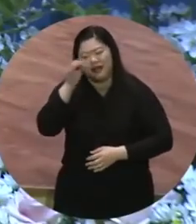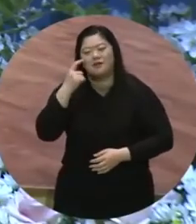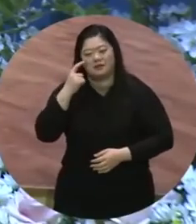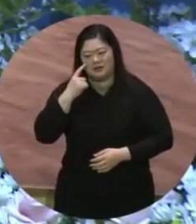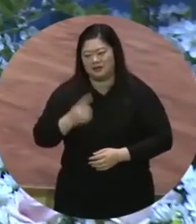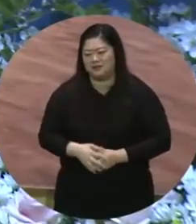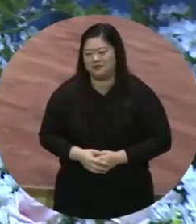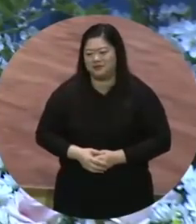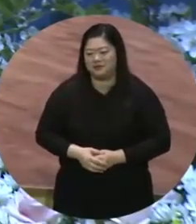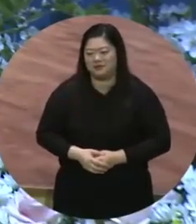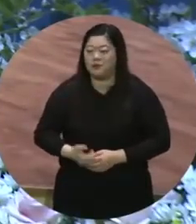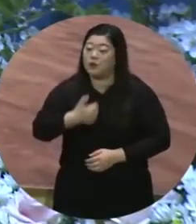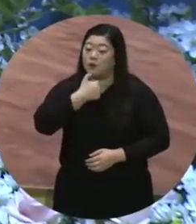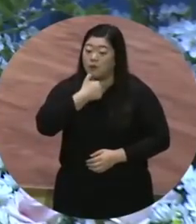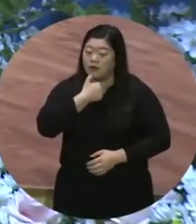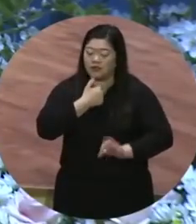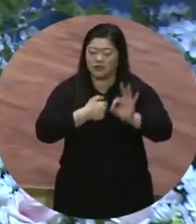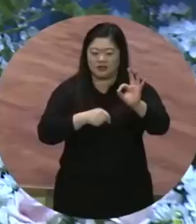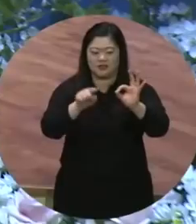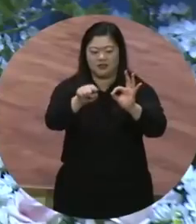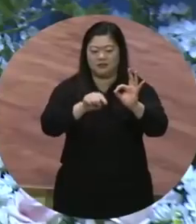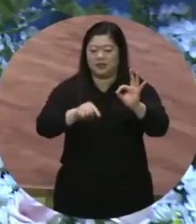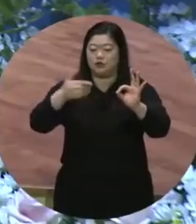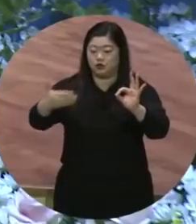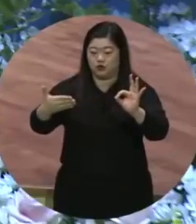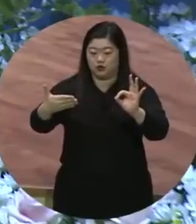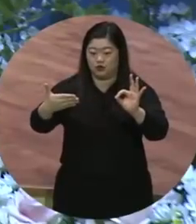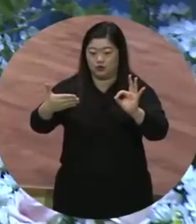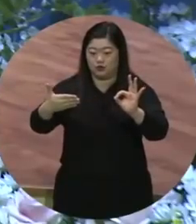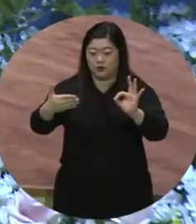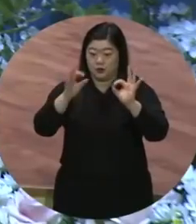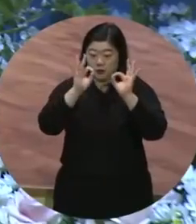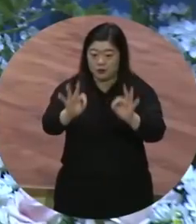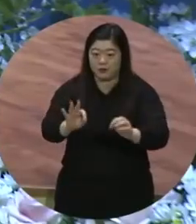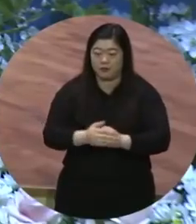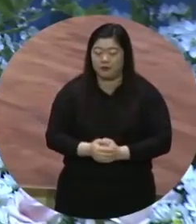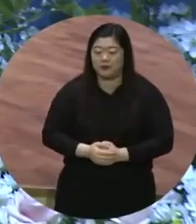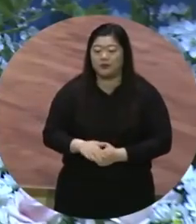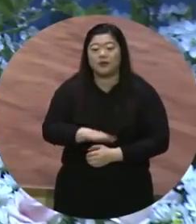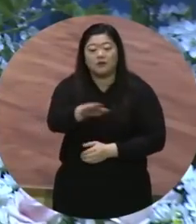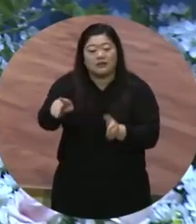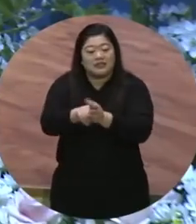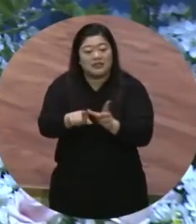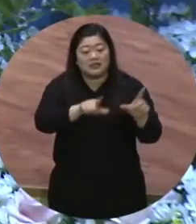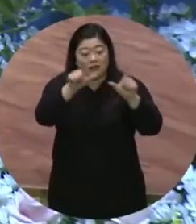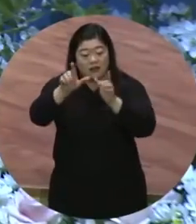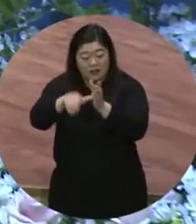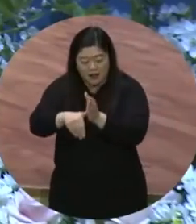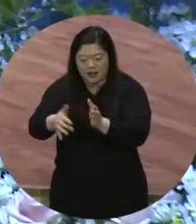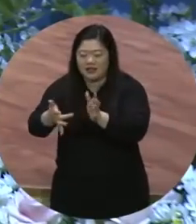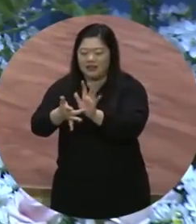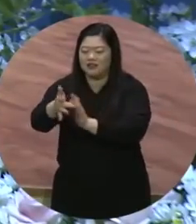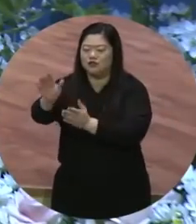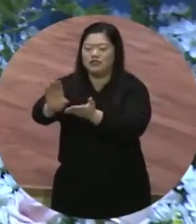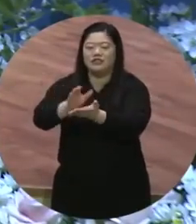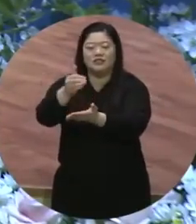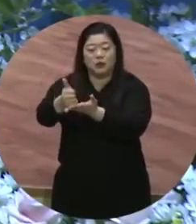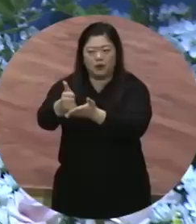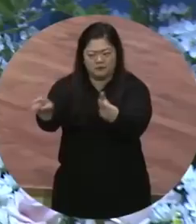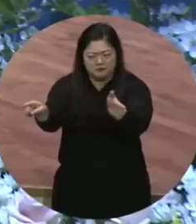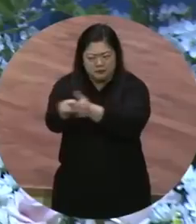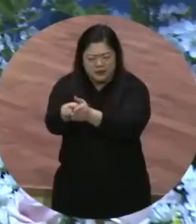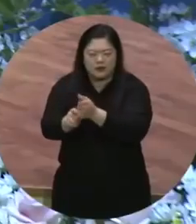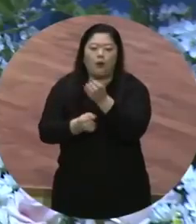로마서 10장 9절에 보면 우리의 신앙생활은 예수 그리스도의 부활에 대한 믿음의 고백부터 시작이